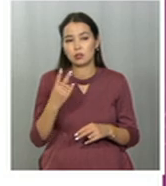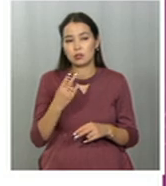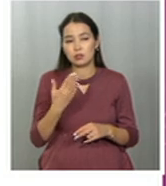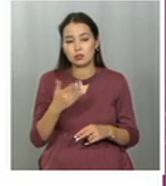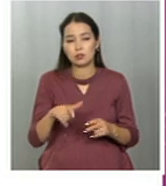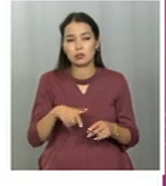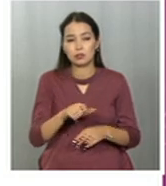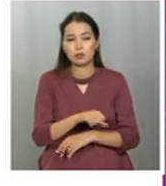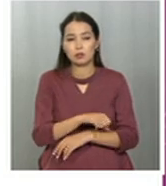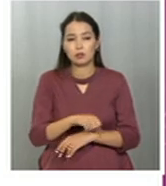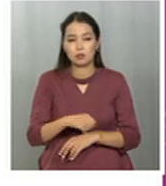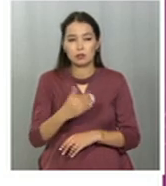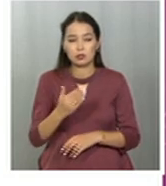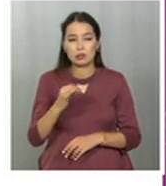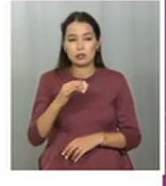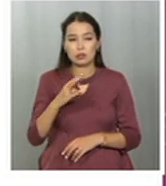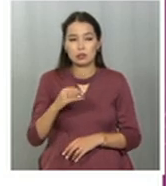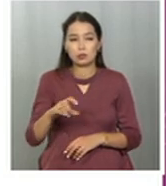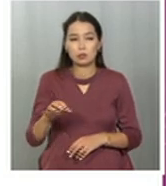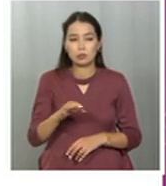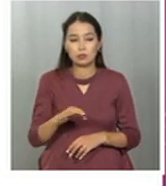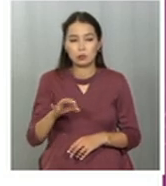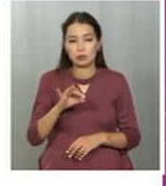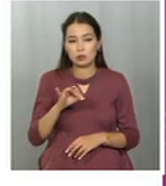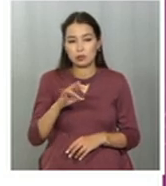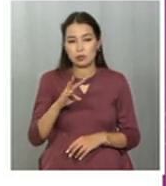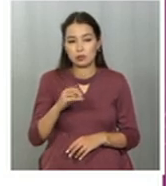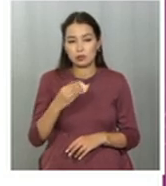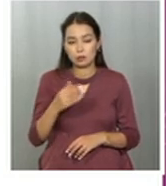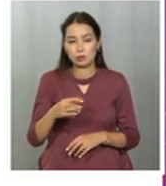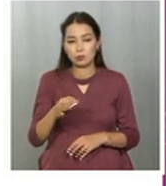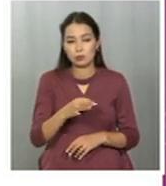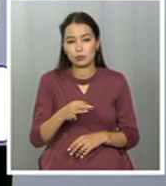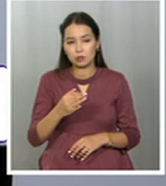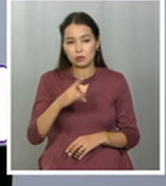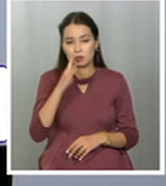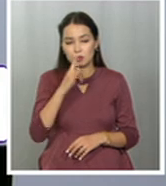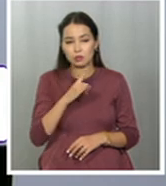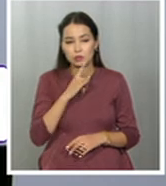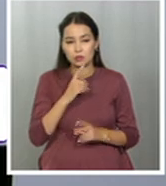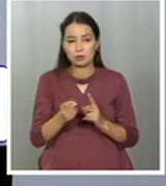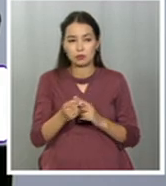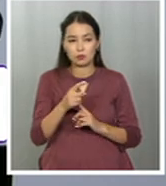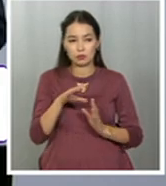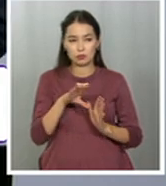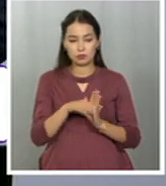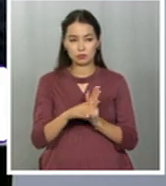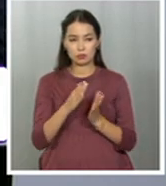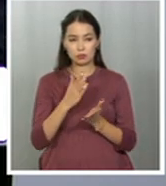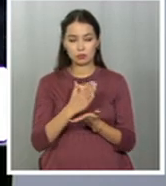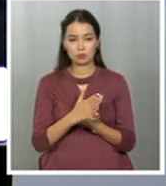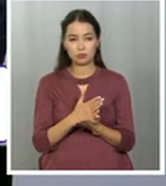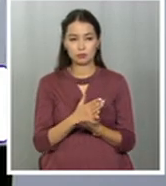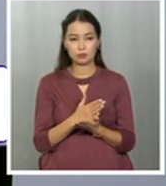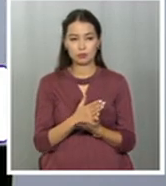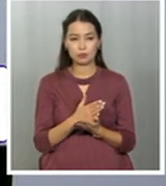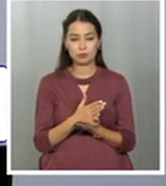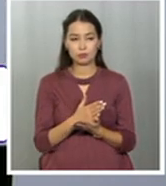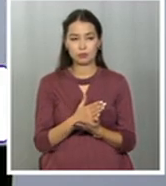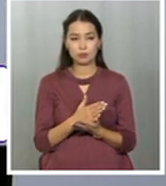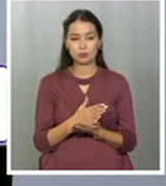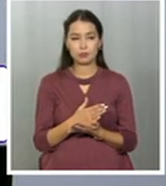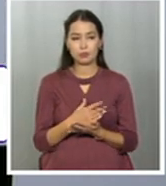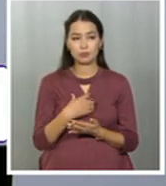өзеннің бірі ол Іле өзені. Ол өзенде осы Қытай арқылы Қазақстанға жалғасады. Болашақта осы негізгі